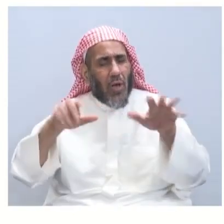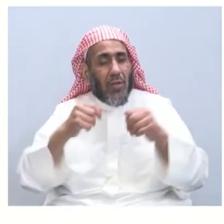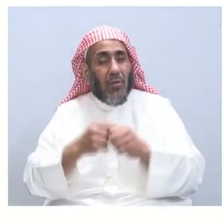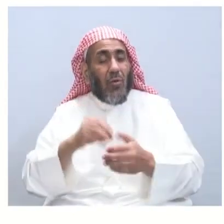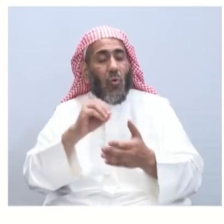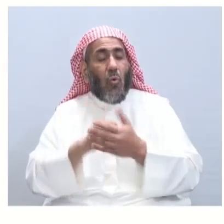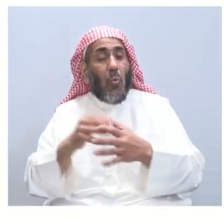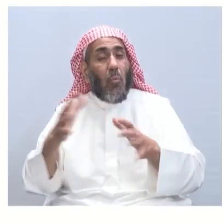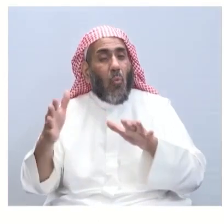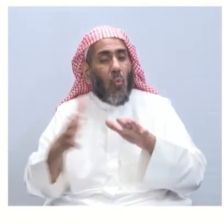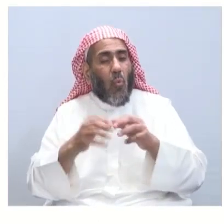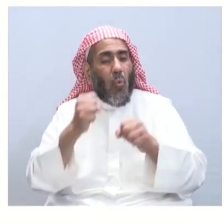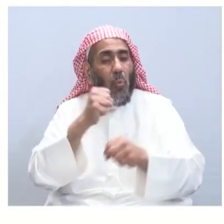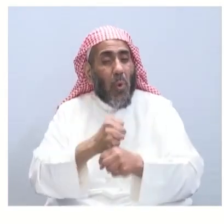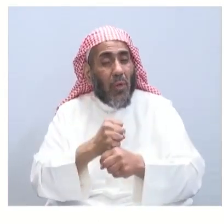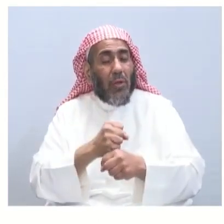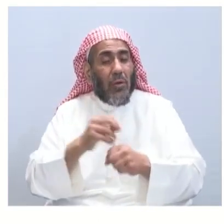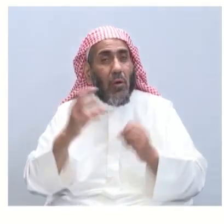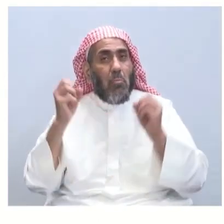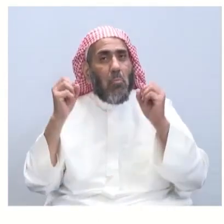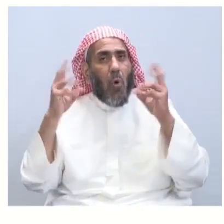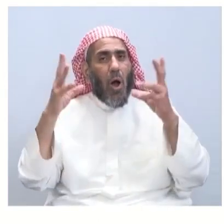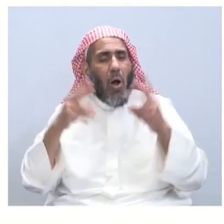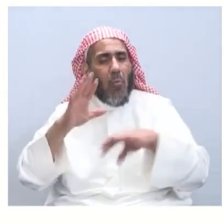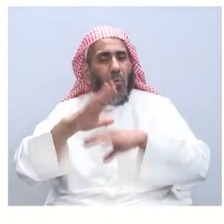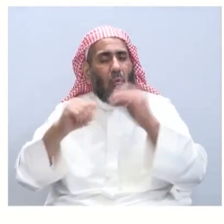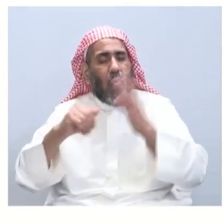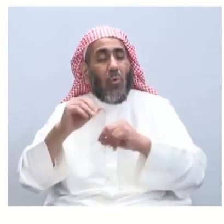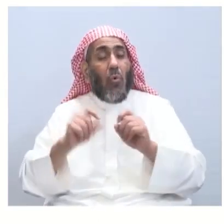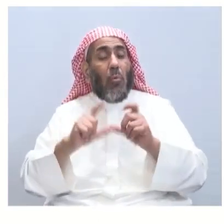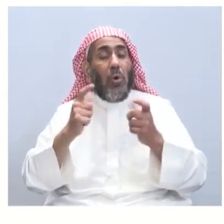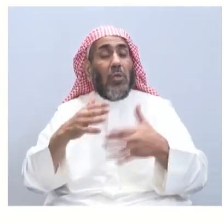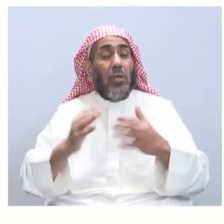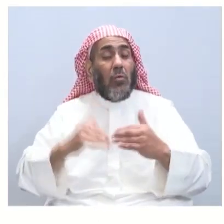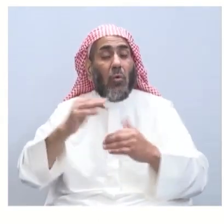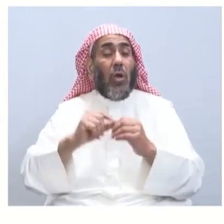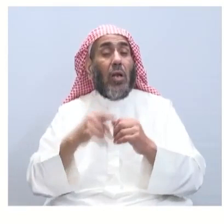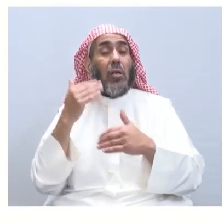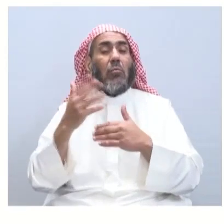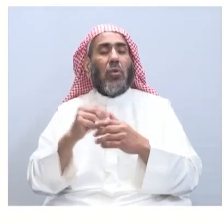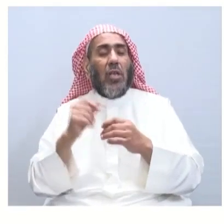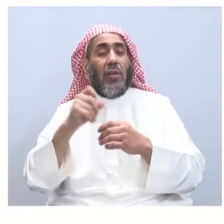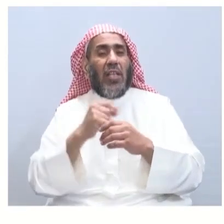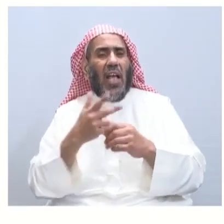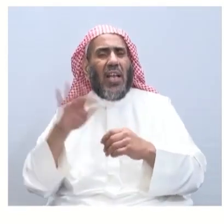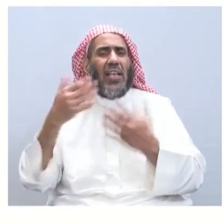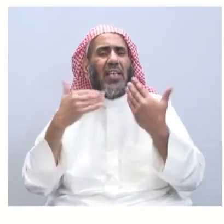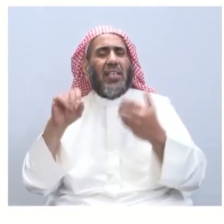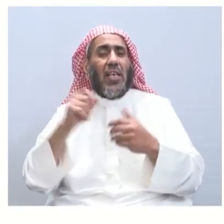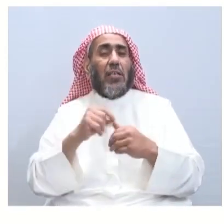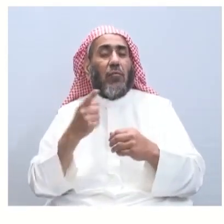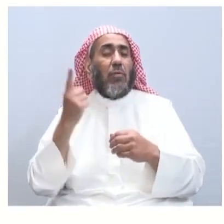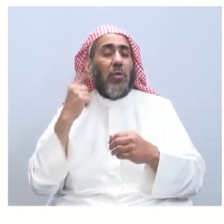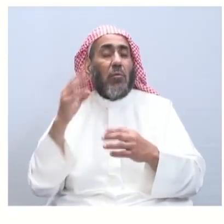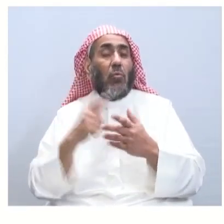محضن للمواهب الصحافه صار كانت محضن المواهب وميدان لتطويرها وكان اقدمها صحيفه الحجاز في المدينه